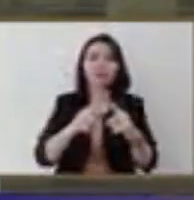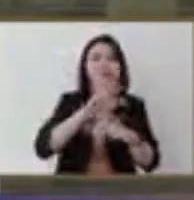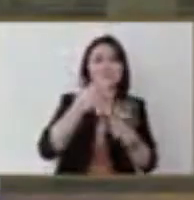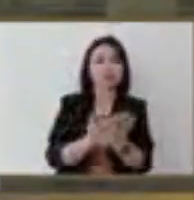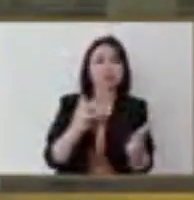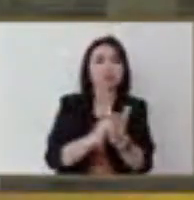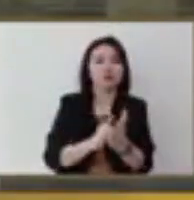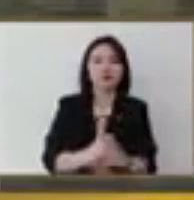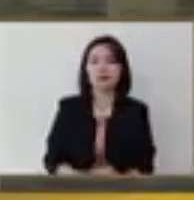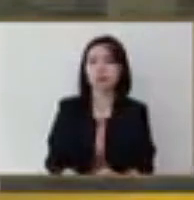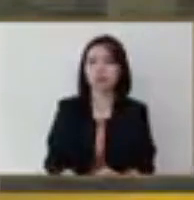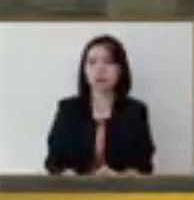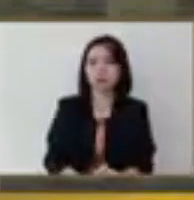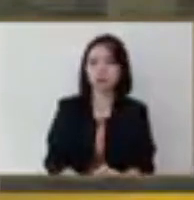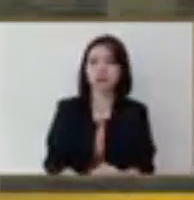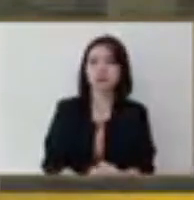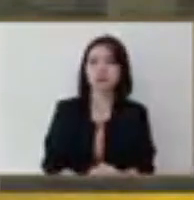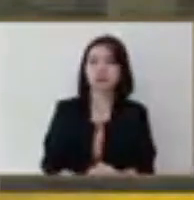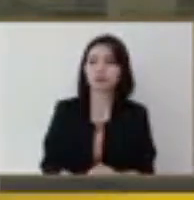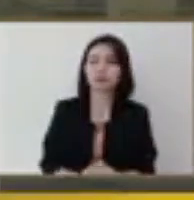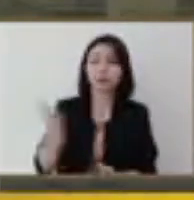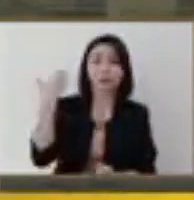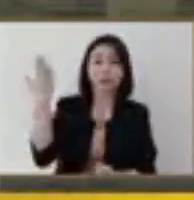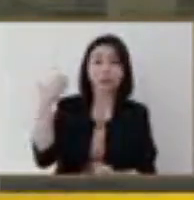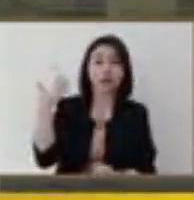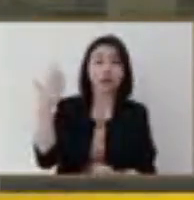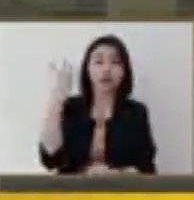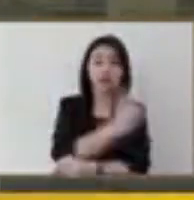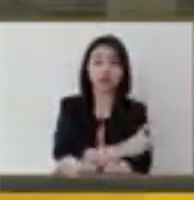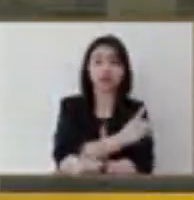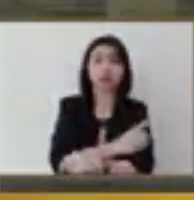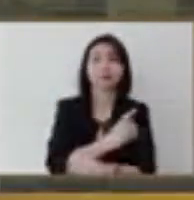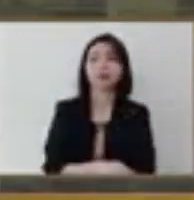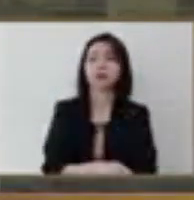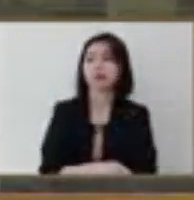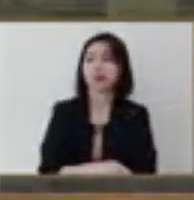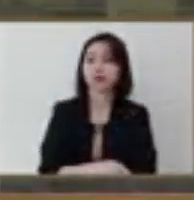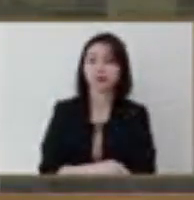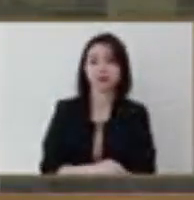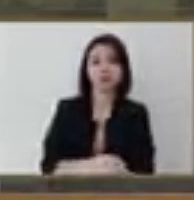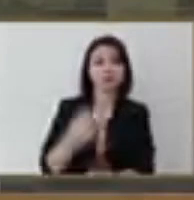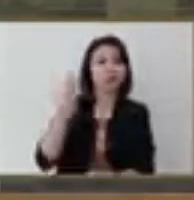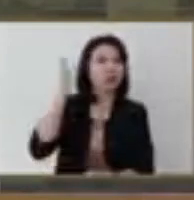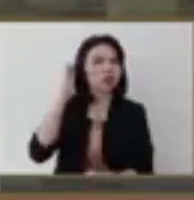Last Thursday, I think Friday, nakalimutan ko na po yung araw, nabalitaan ko po,